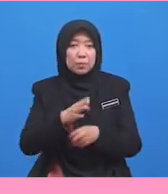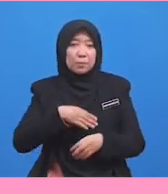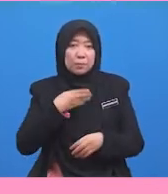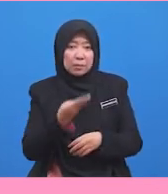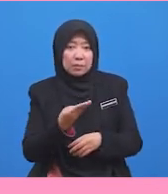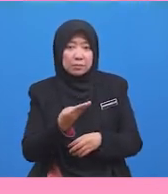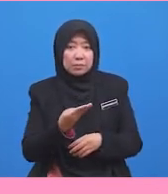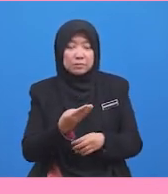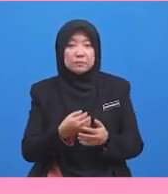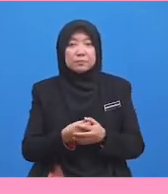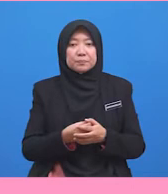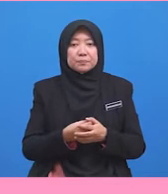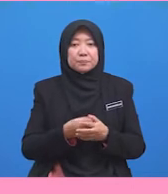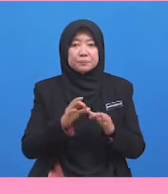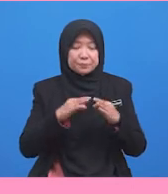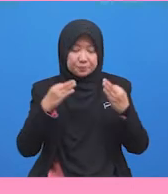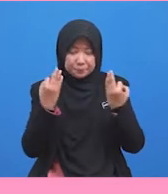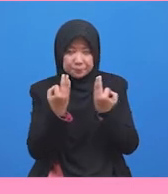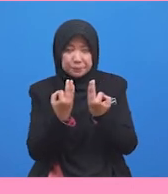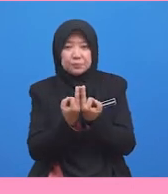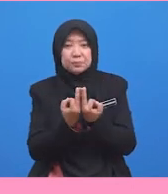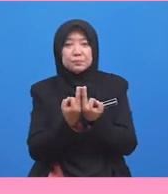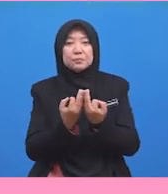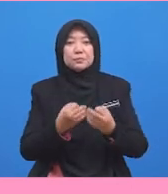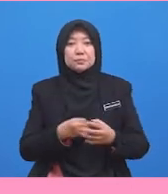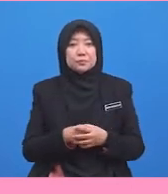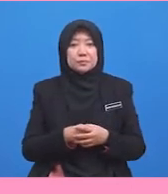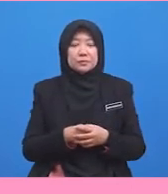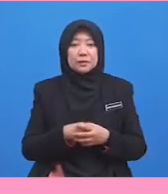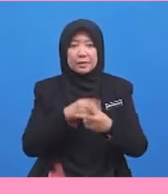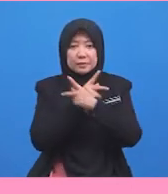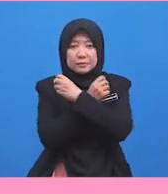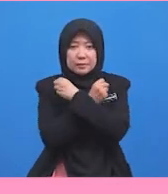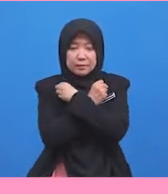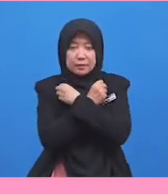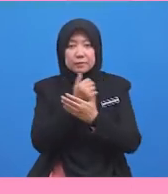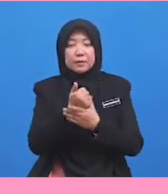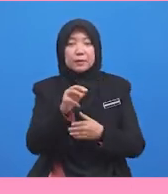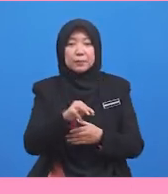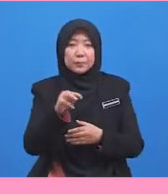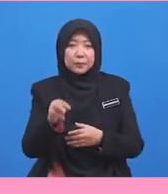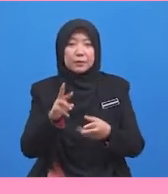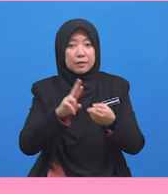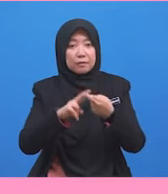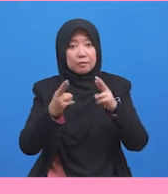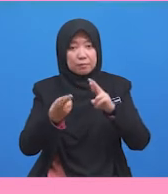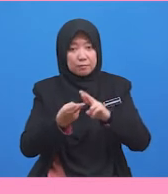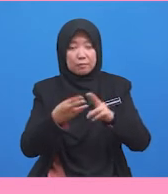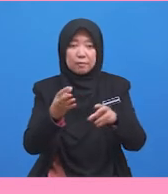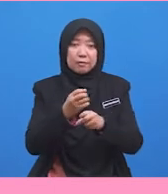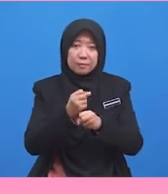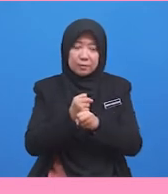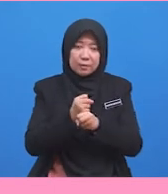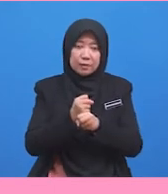kebahagiaan dan nyanyian keluarga terus Subway kasih sayang antara murid dengan Rakan pula dapat